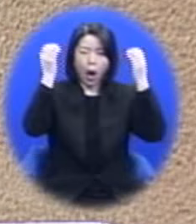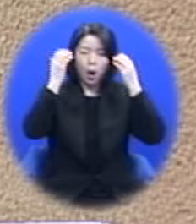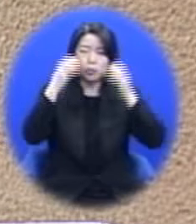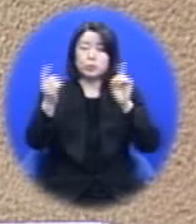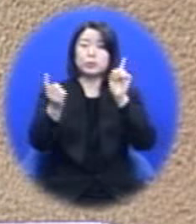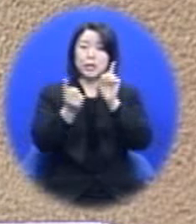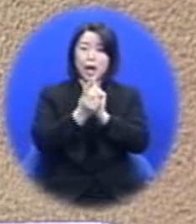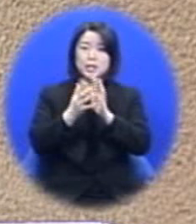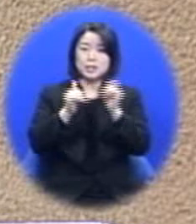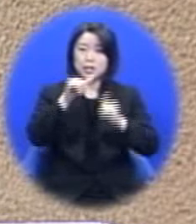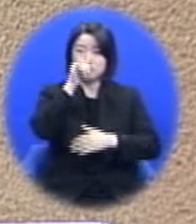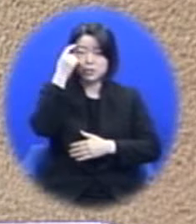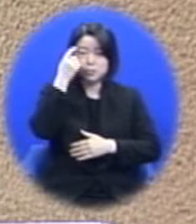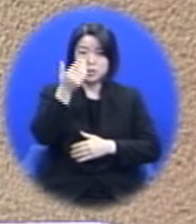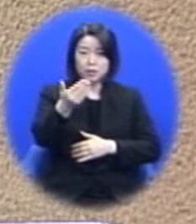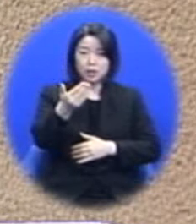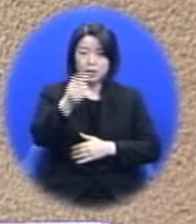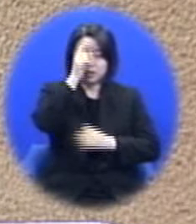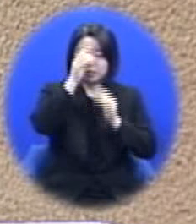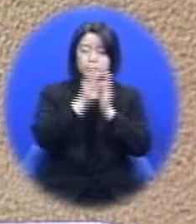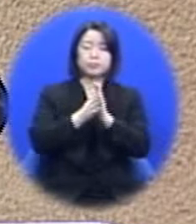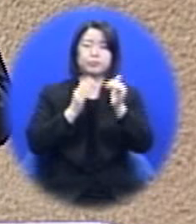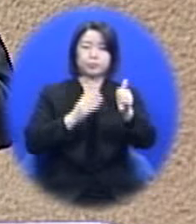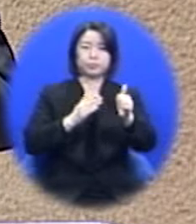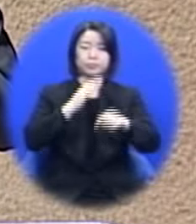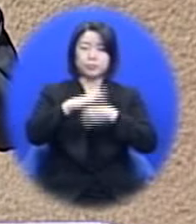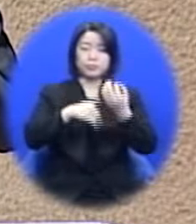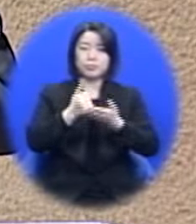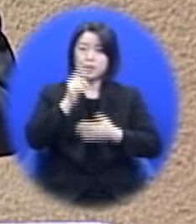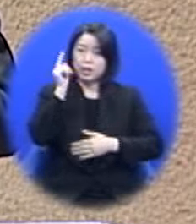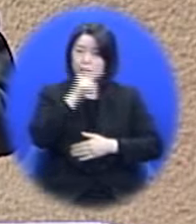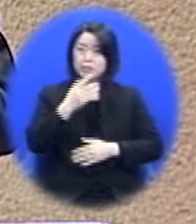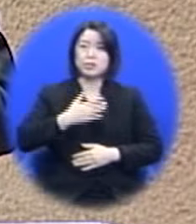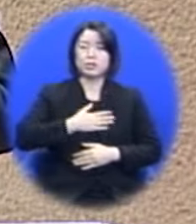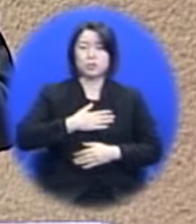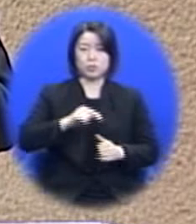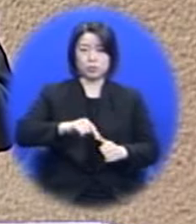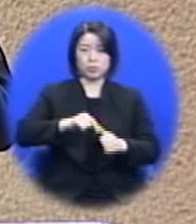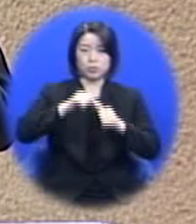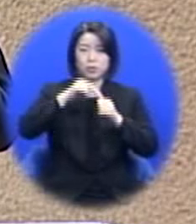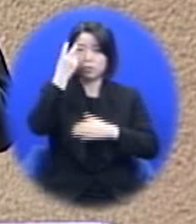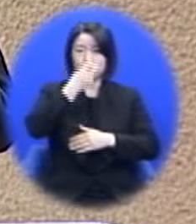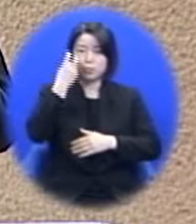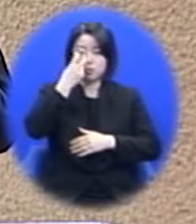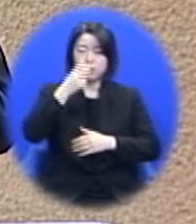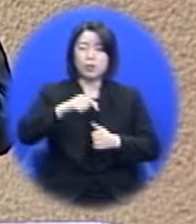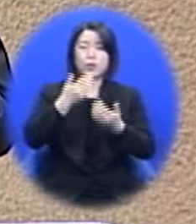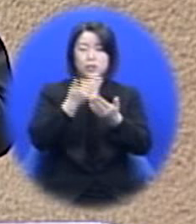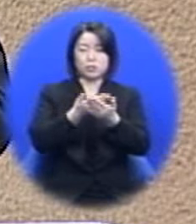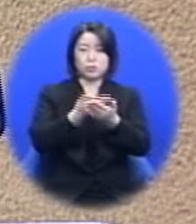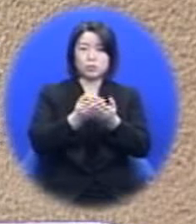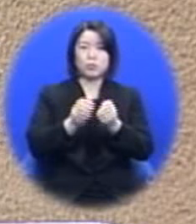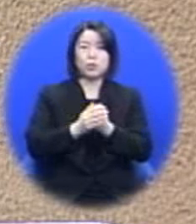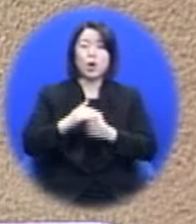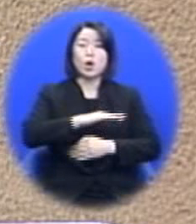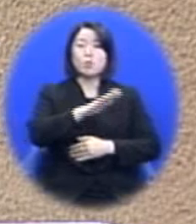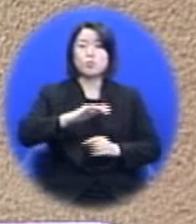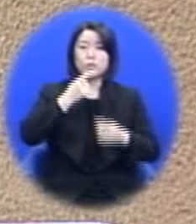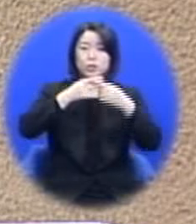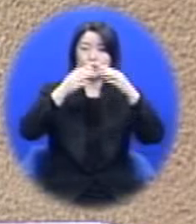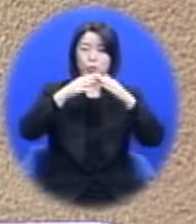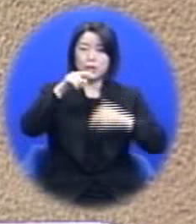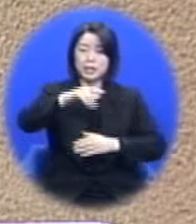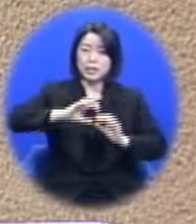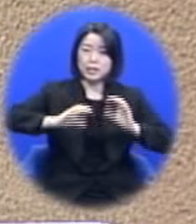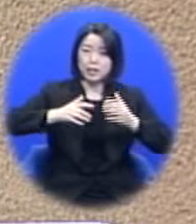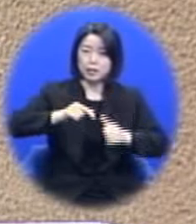분 있습니까? 기도하세요. 하나님, 악에서 저를 구해 주시고 우리 가정을 구해 주시고 우리 교회를, 이